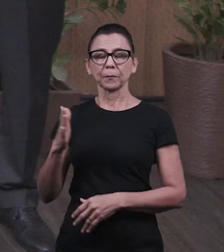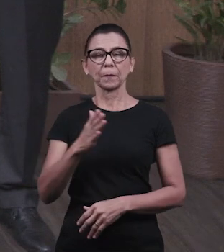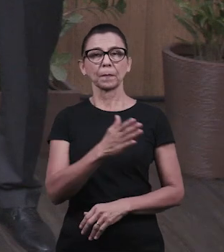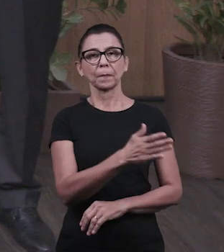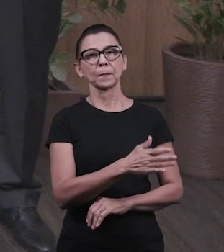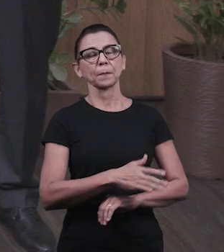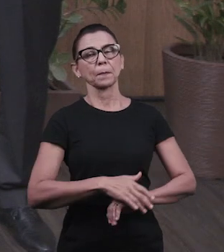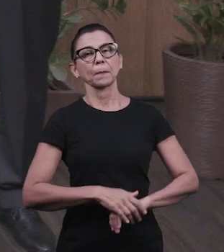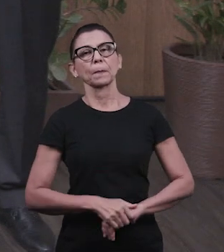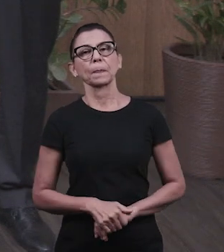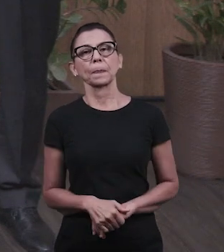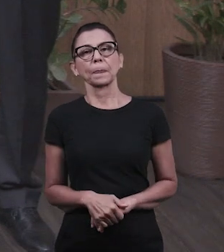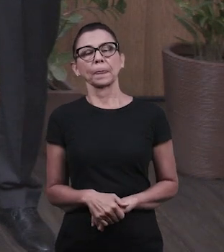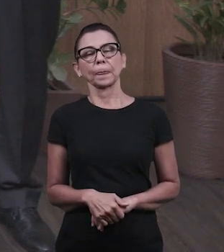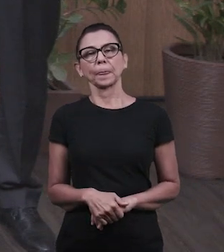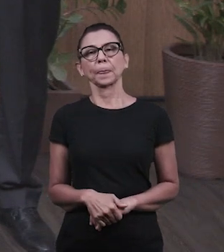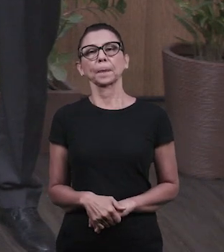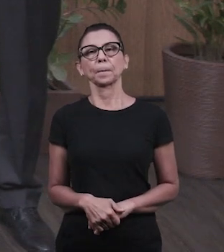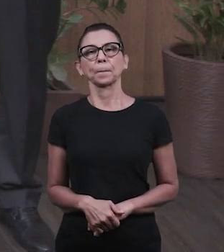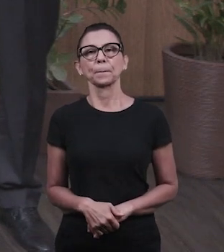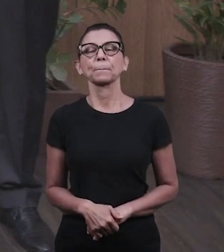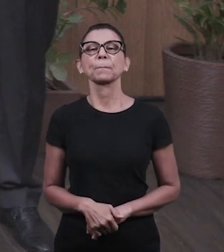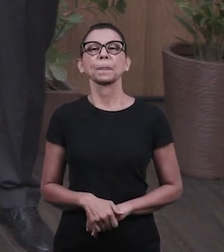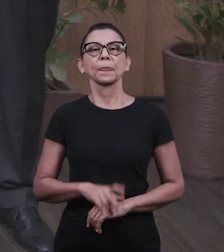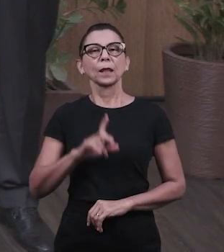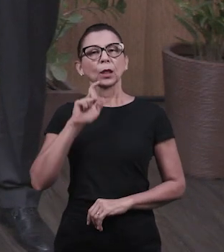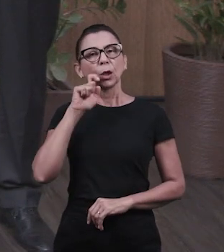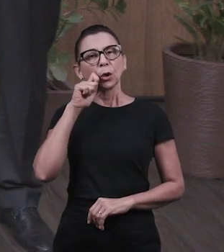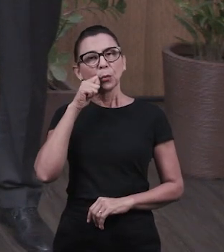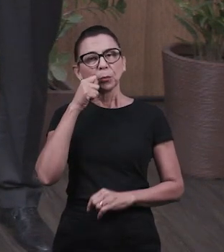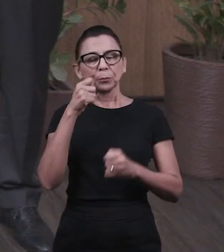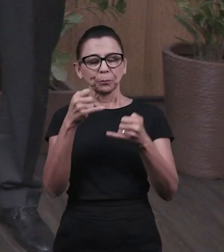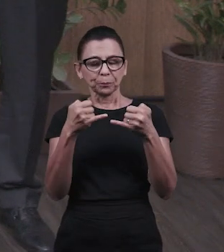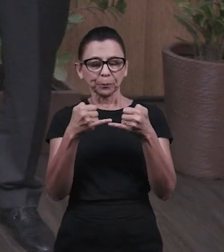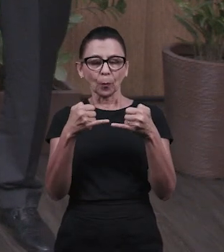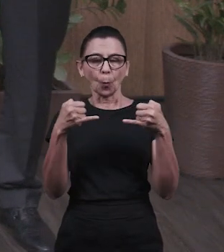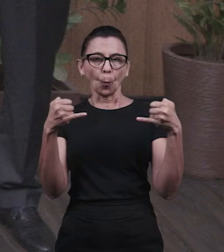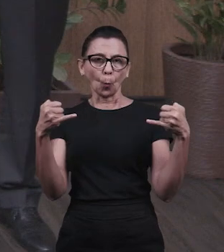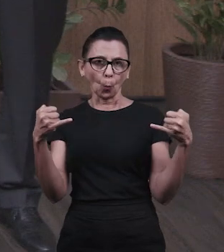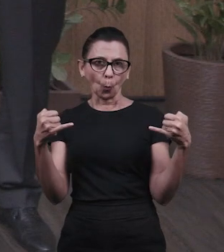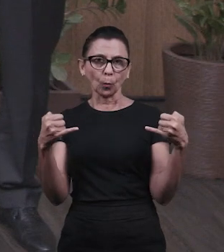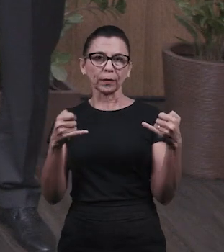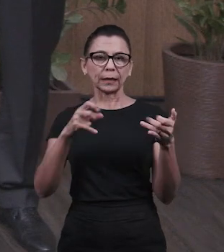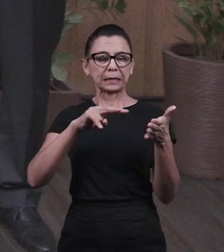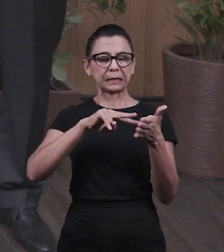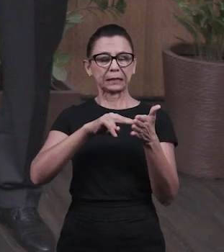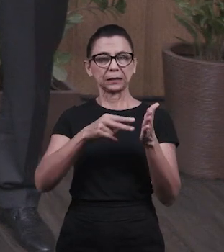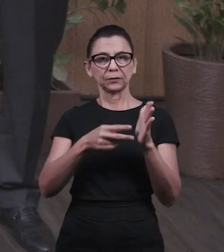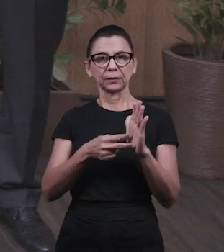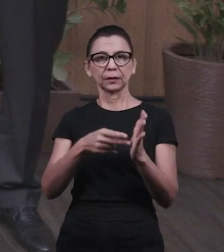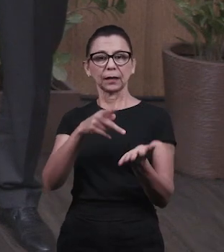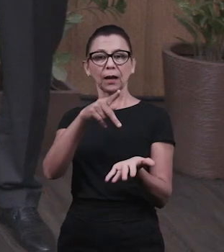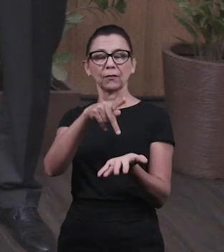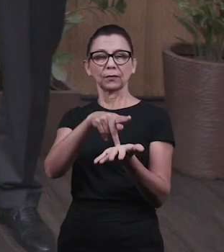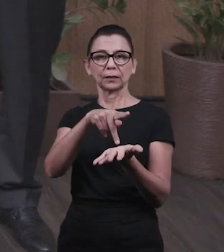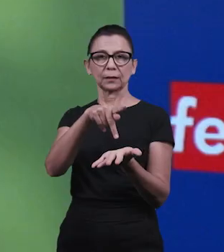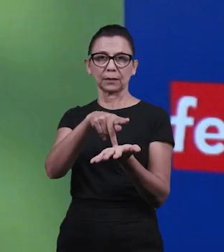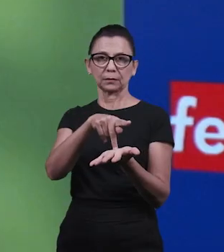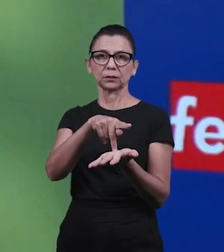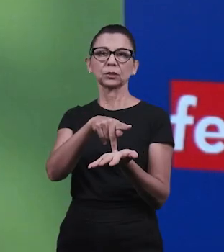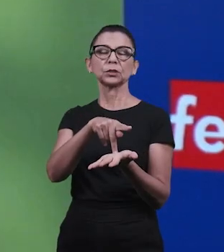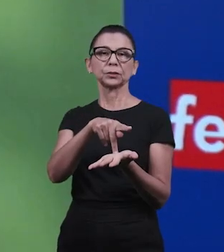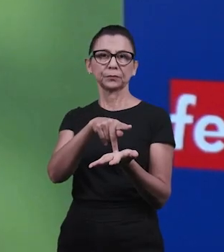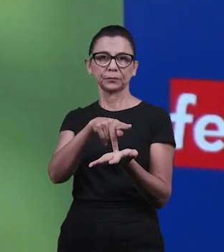без закваски. Хлеб истины, и